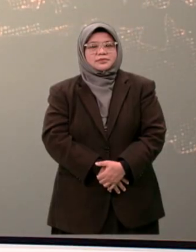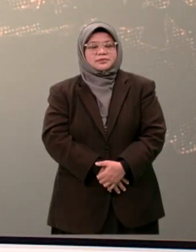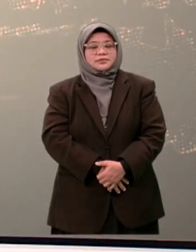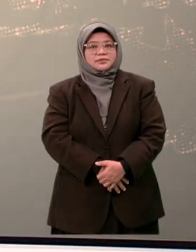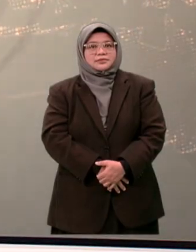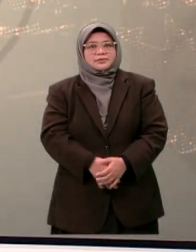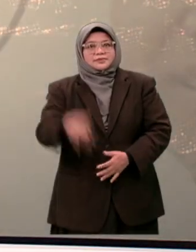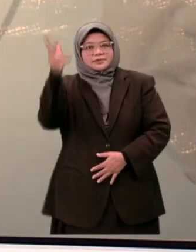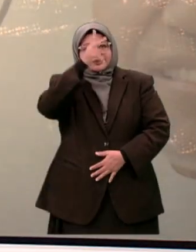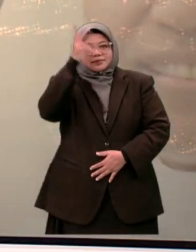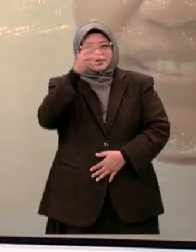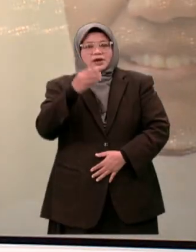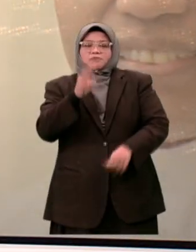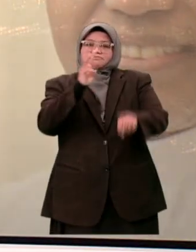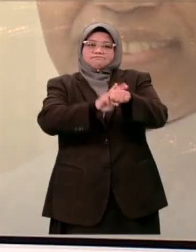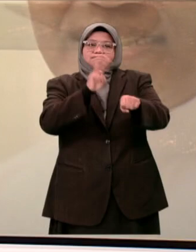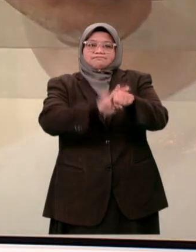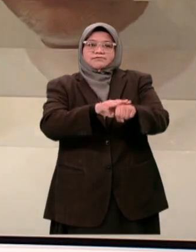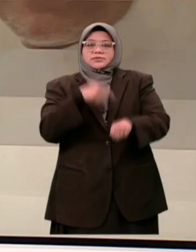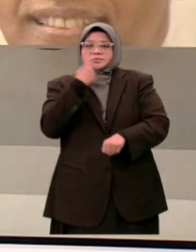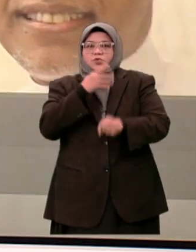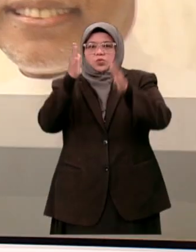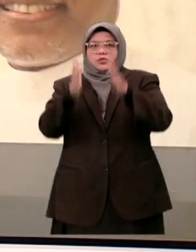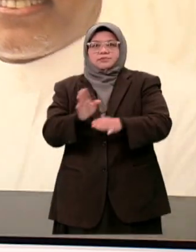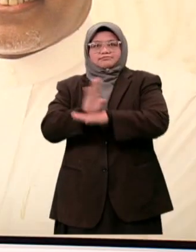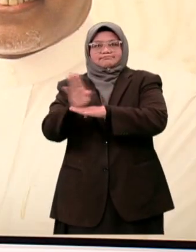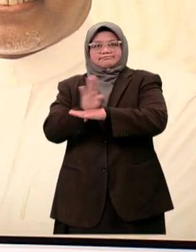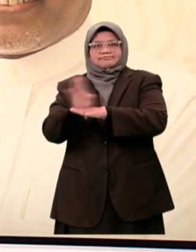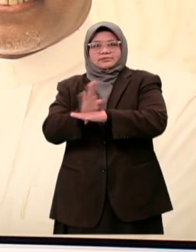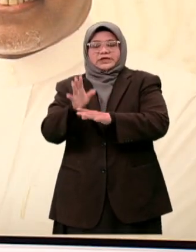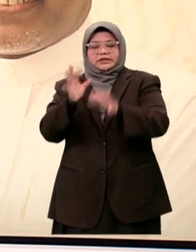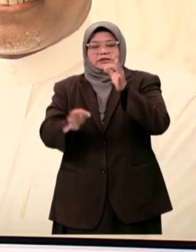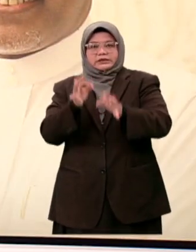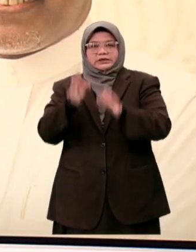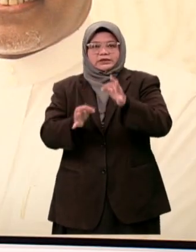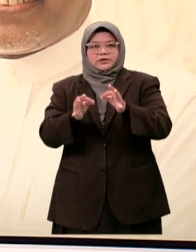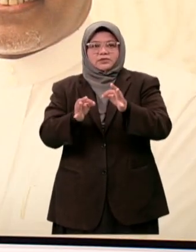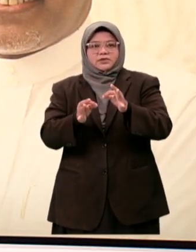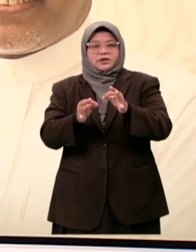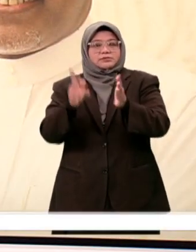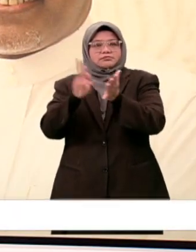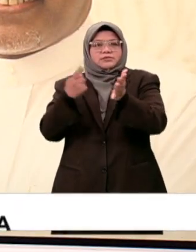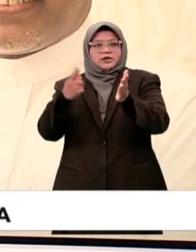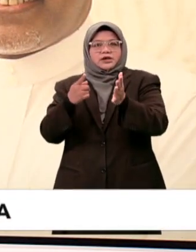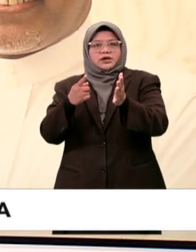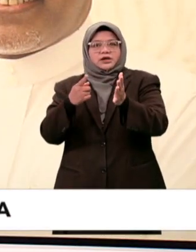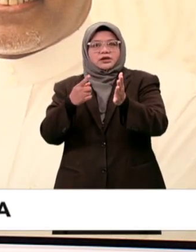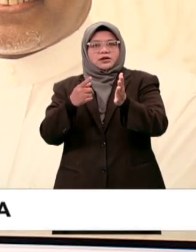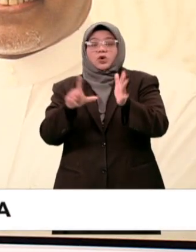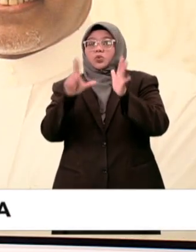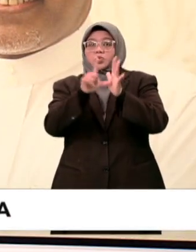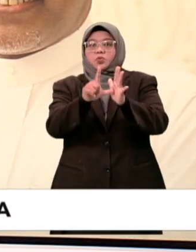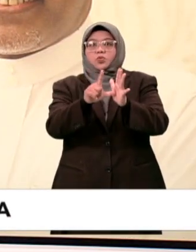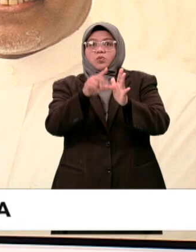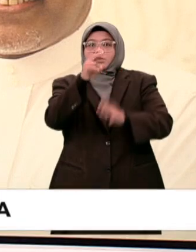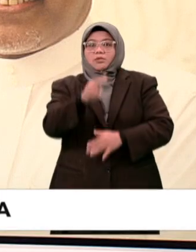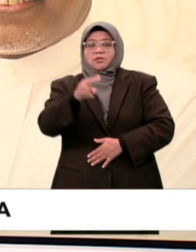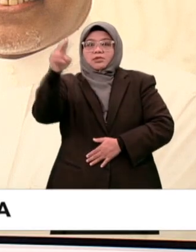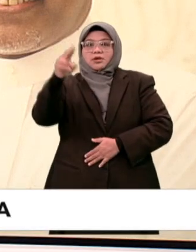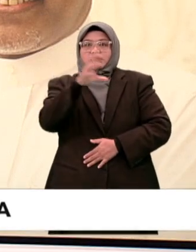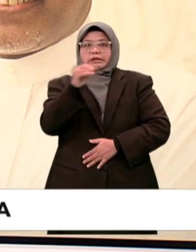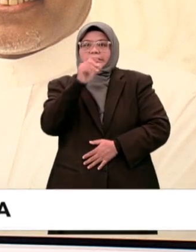kerajaan memberi amaran kepada segelintir peniaga agar tidak memonipulasi logo halal dan menipu mengenai